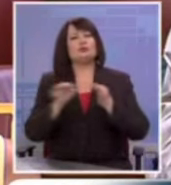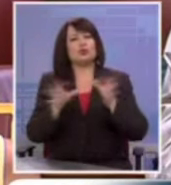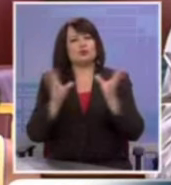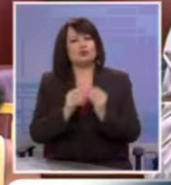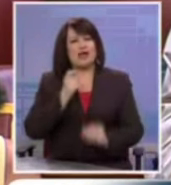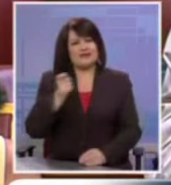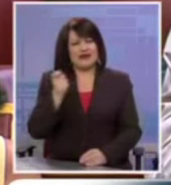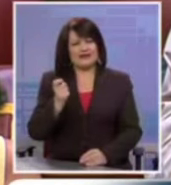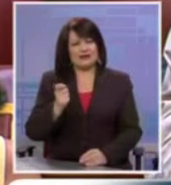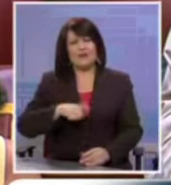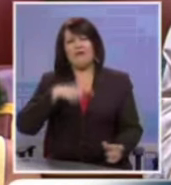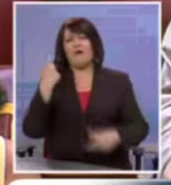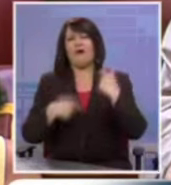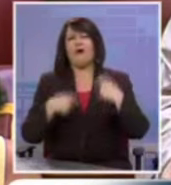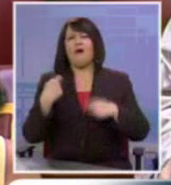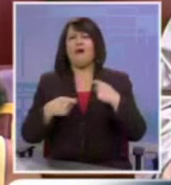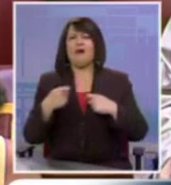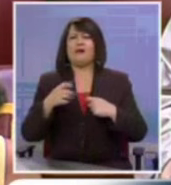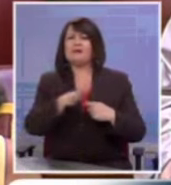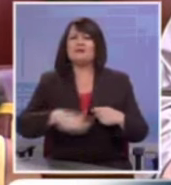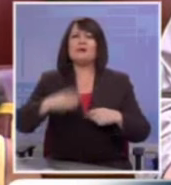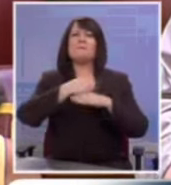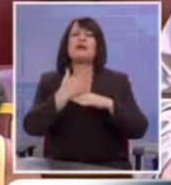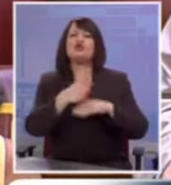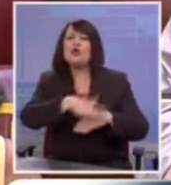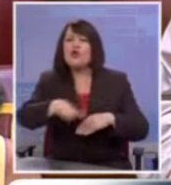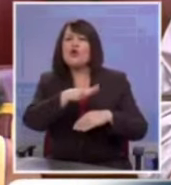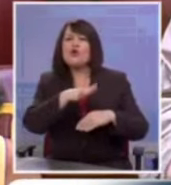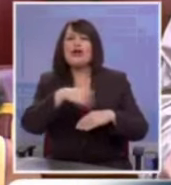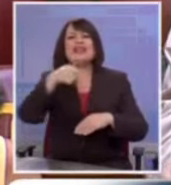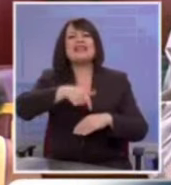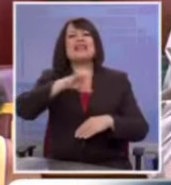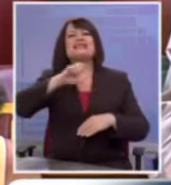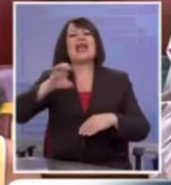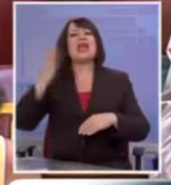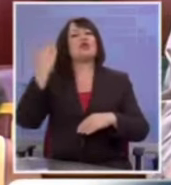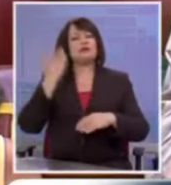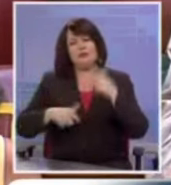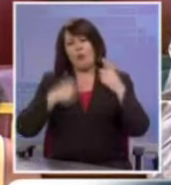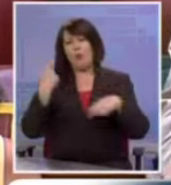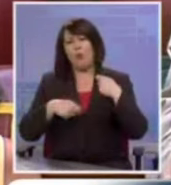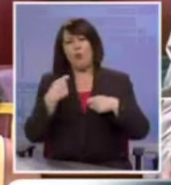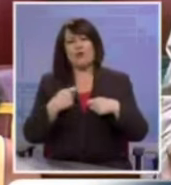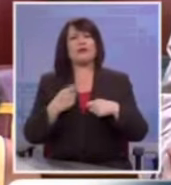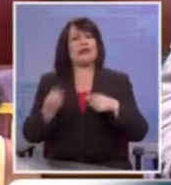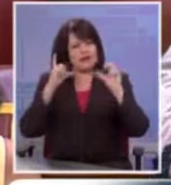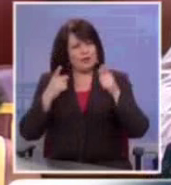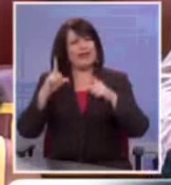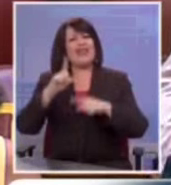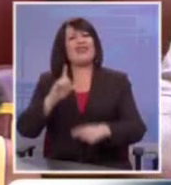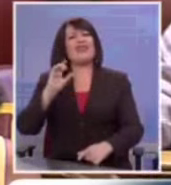οποίο συνάντησε την αντίδραση και τη κοινωνική βάση του ΠΑΣΟΚ, όπως θυμάστε, και τη ΓΕΣΕ εκείνη την περίοδο, και τη ΔΡΑΚΕ,